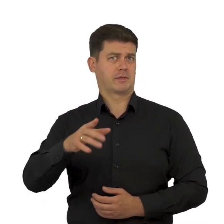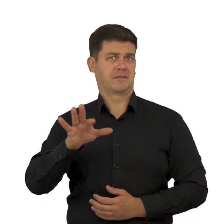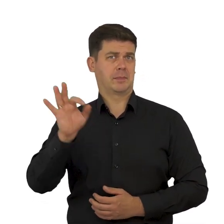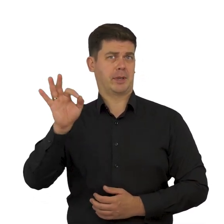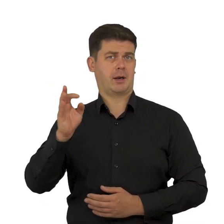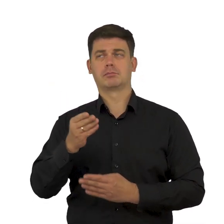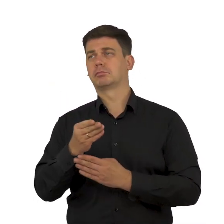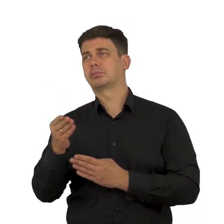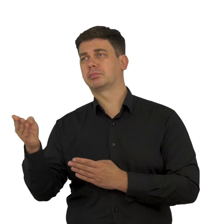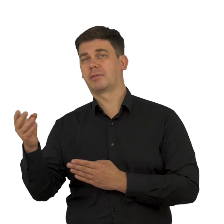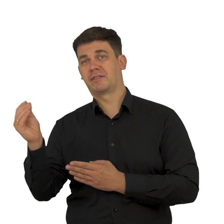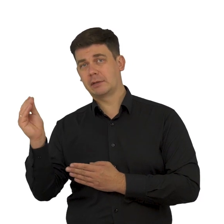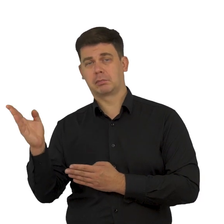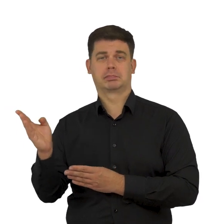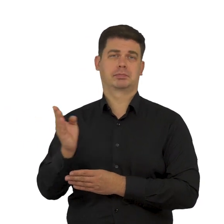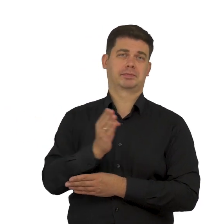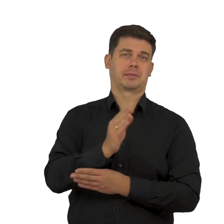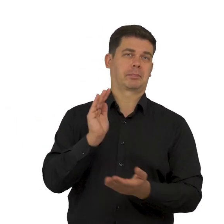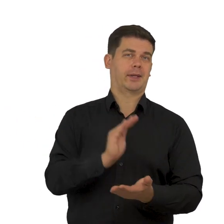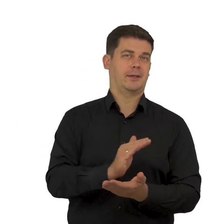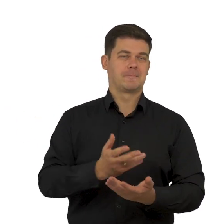określamy kwotę doładowania.